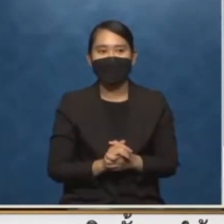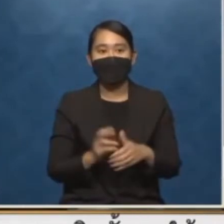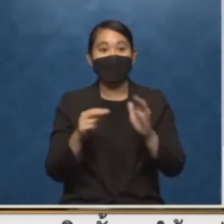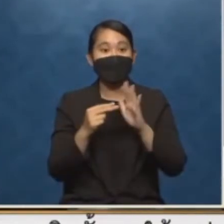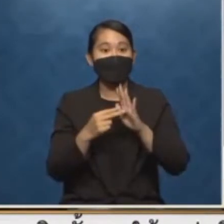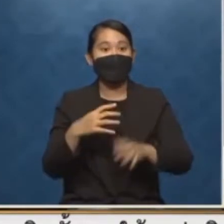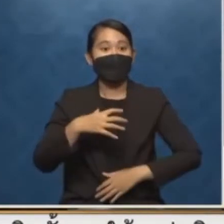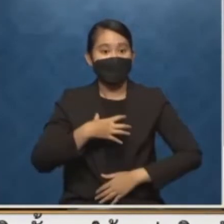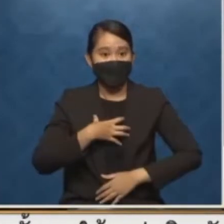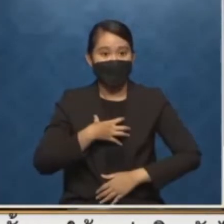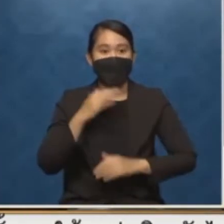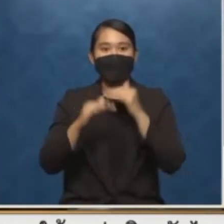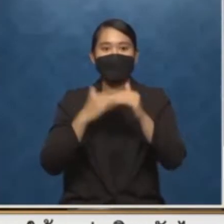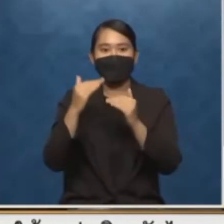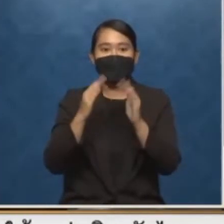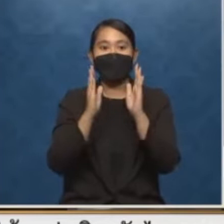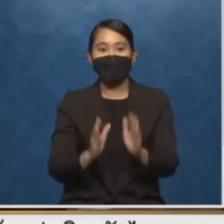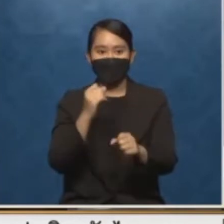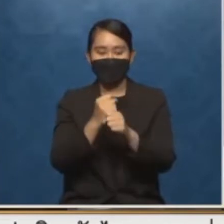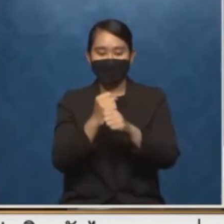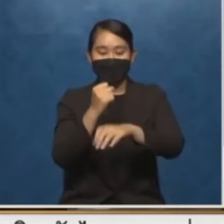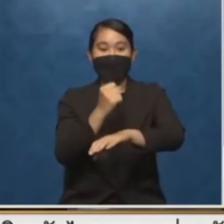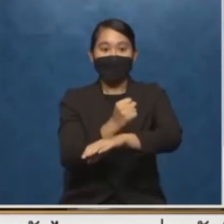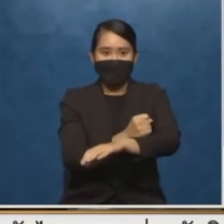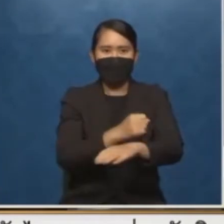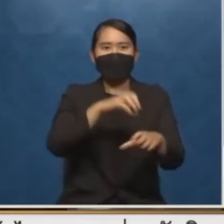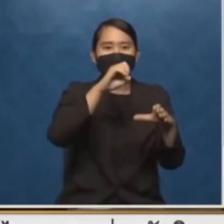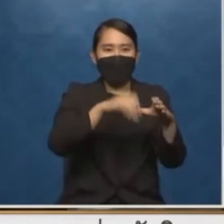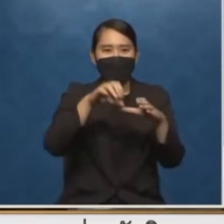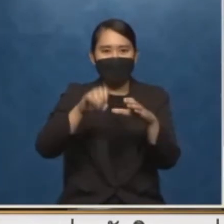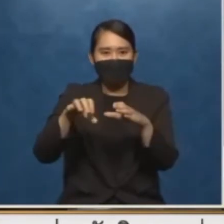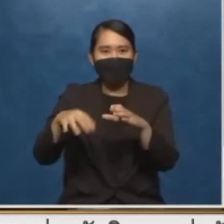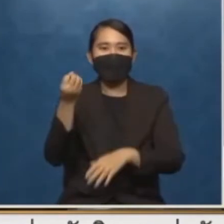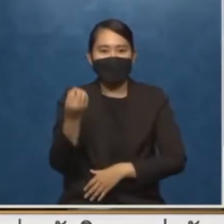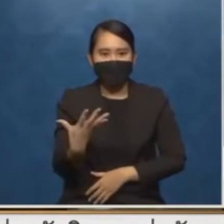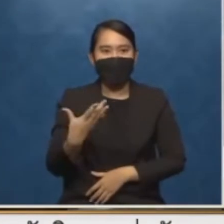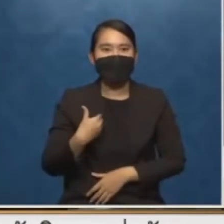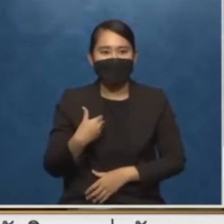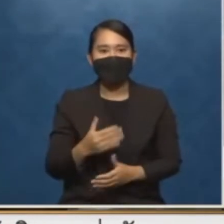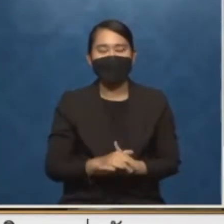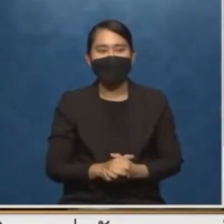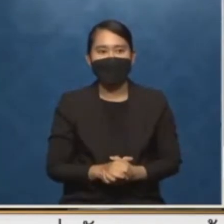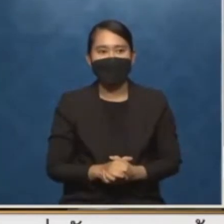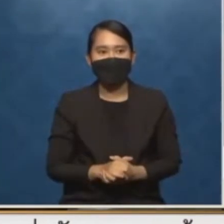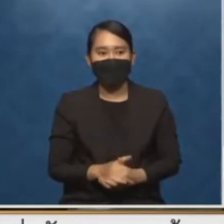ายในด้านแรงงานแล้วมีคนตกงานจำนวนมหาศาลซึ่งท่านรัฐมนตรีอาจ